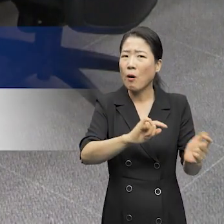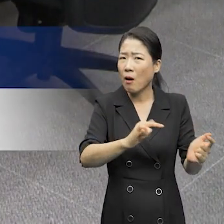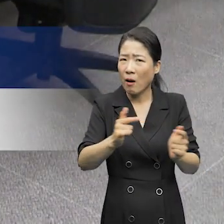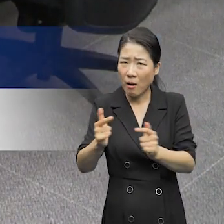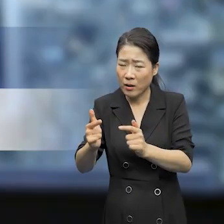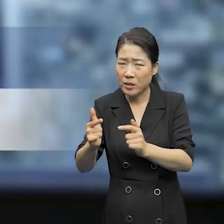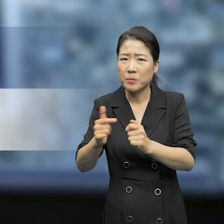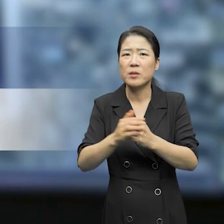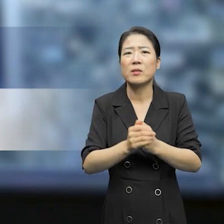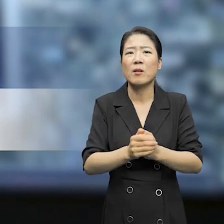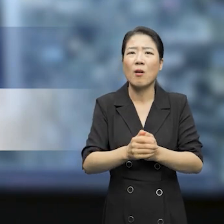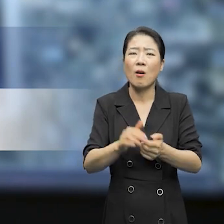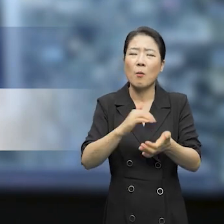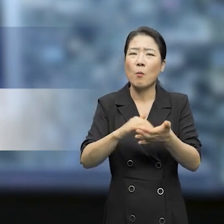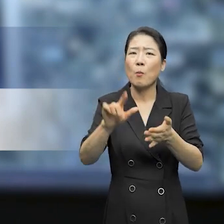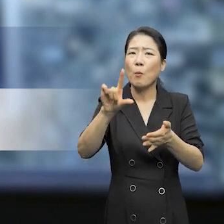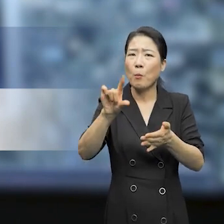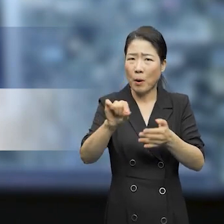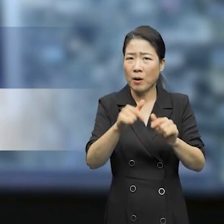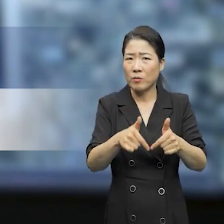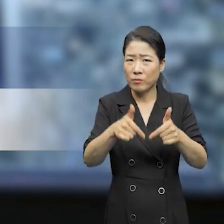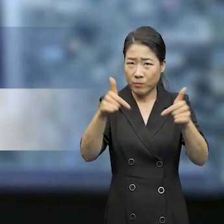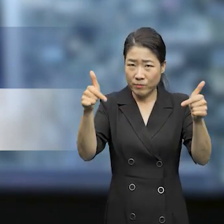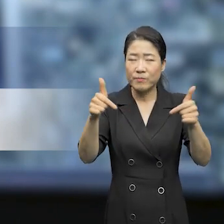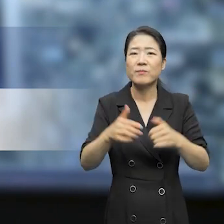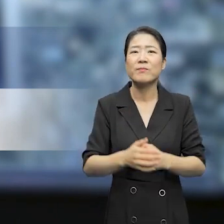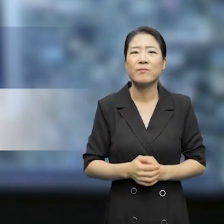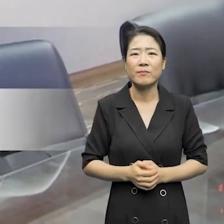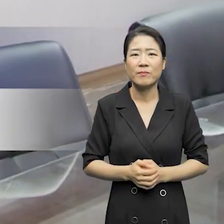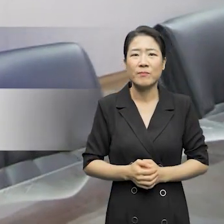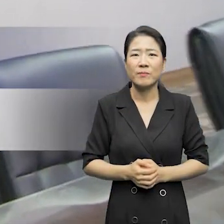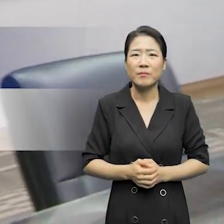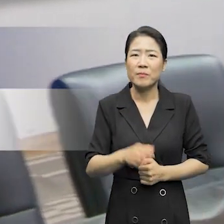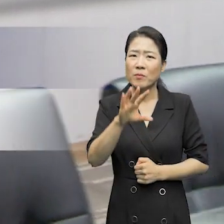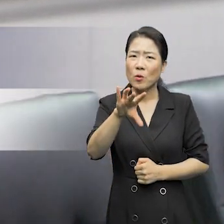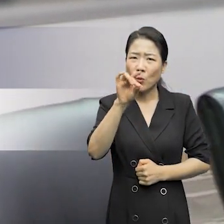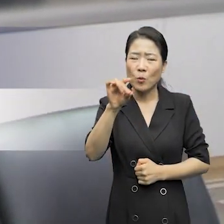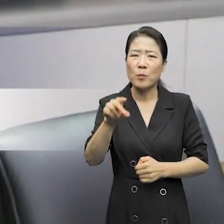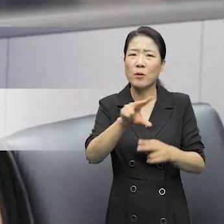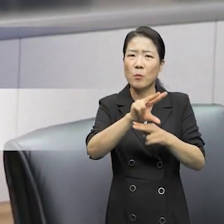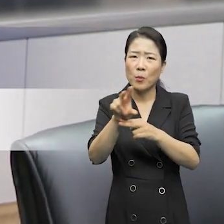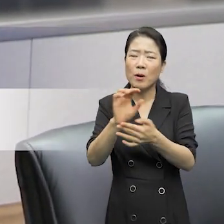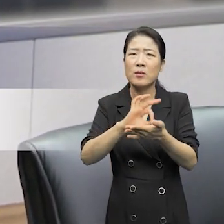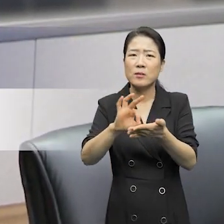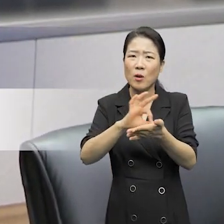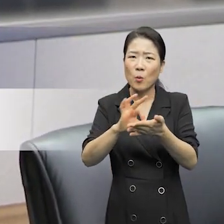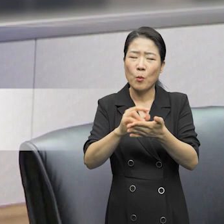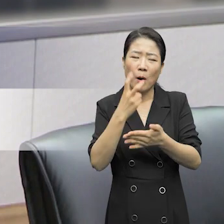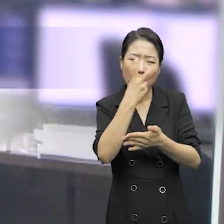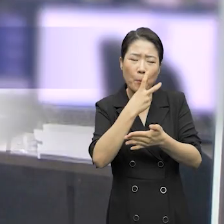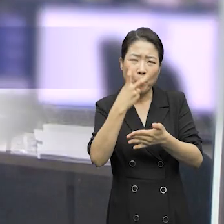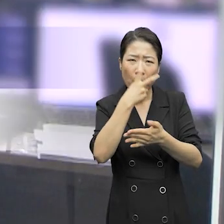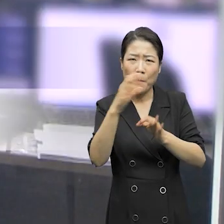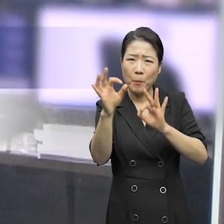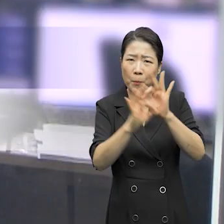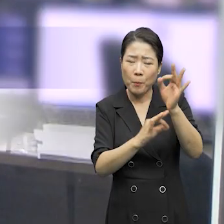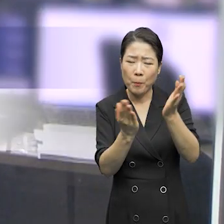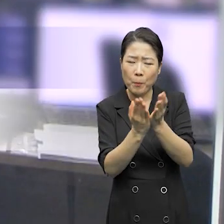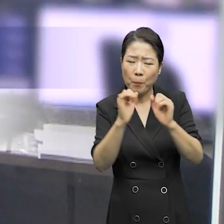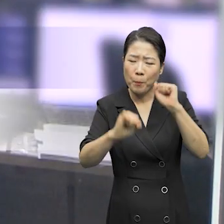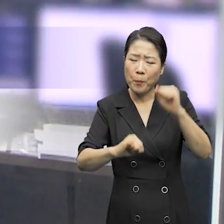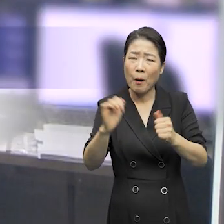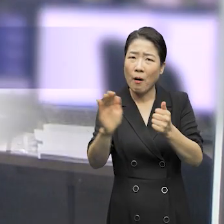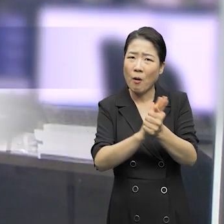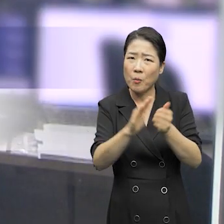다양해지면서 현재 만여대까지 확충됐습니다 초반에는 cctv를 활용한 방법과 재난